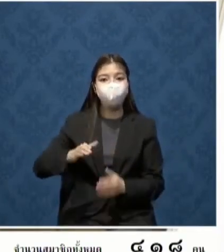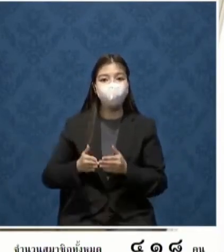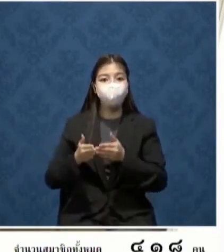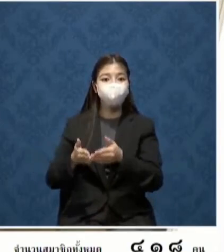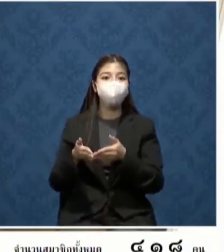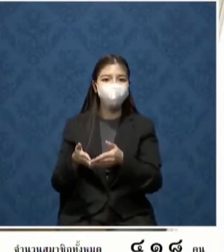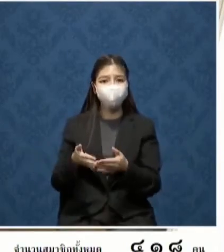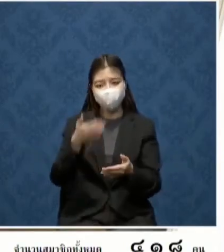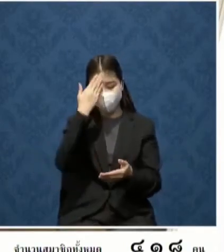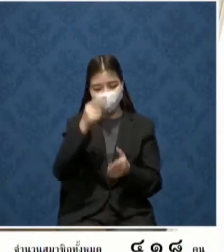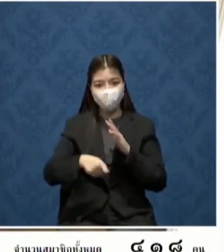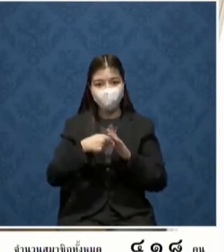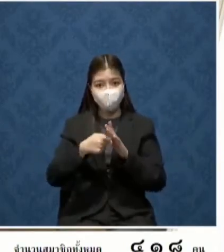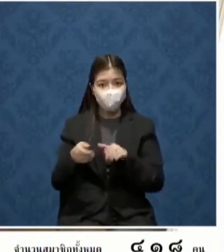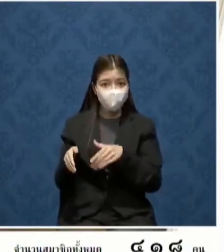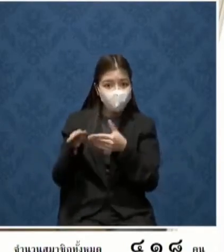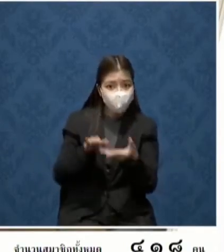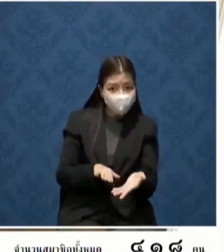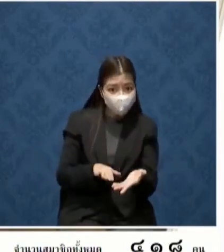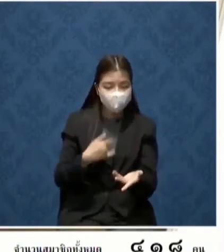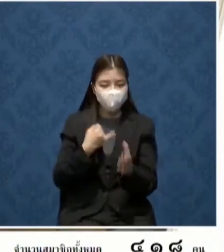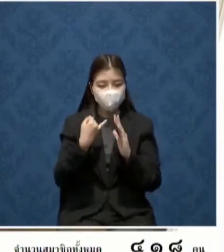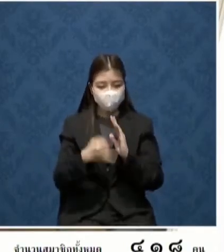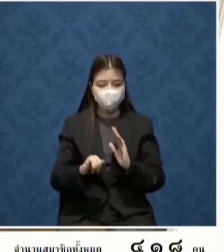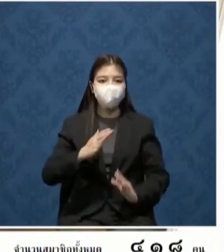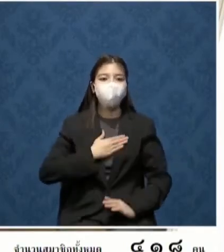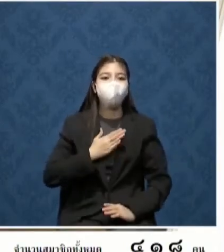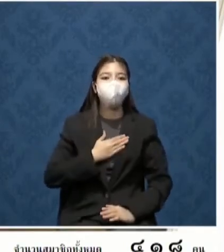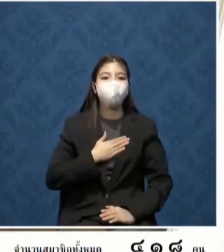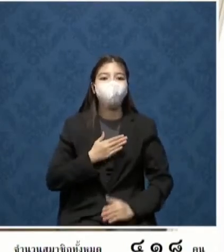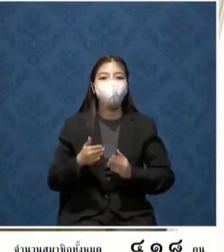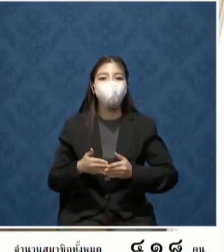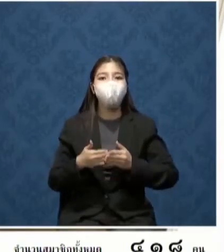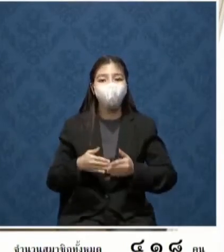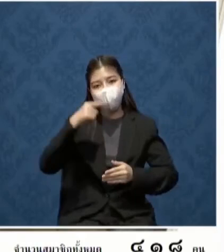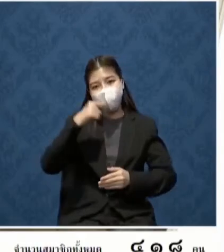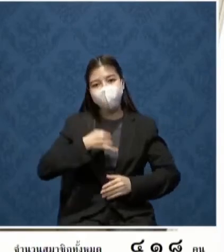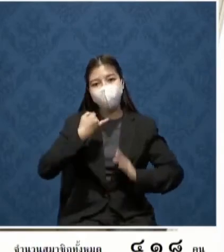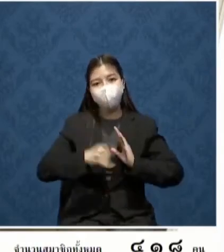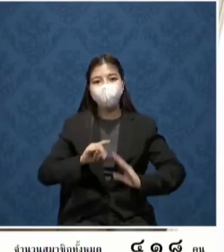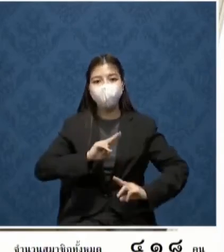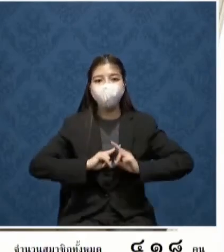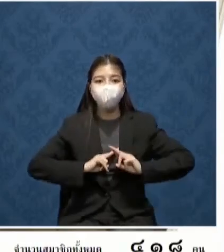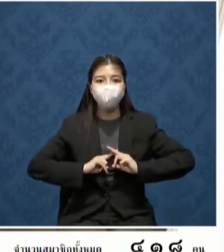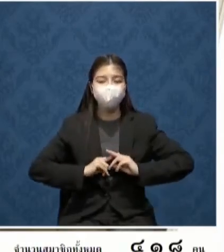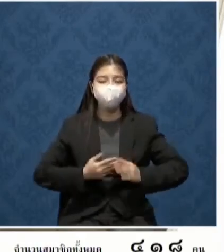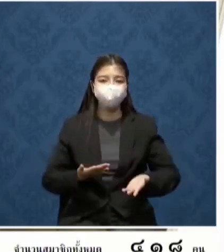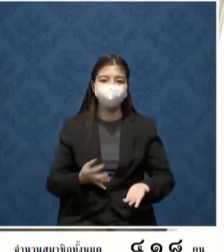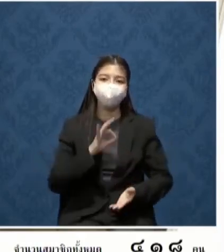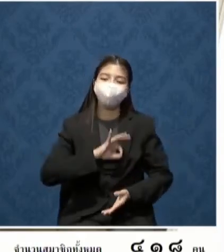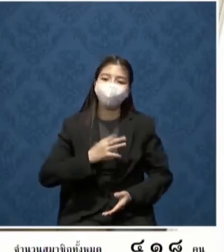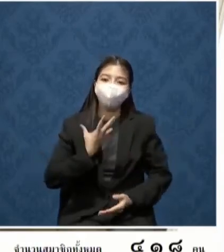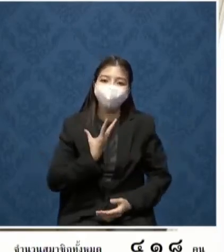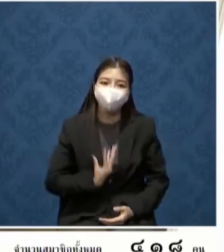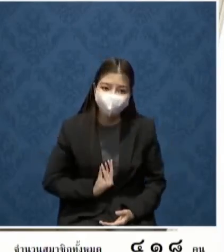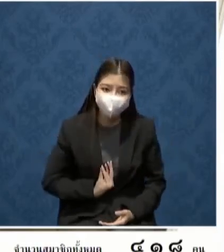สุท้ายที่เรือมัล่มมันลมจากความผิดพลาด ของกองท๊เรือเสียเองผมเคลppingsฟังแนี้ เสรา